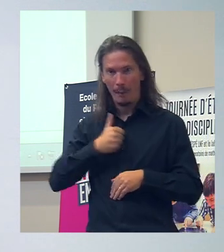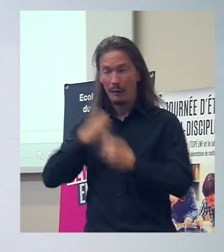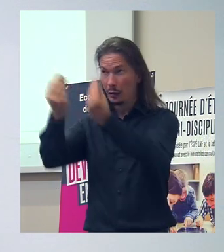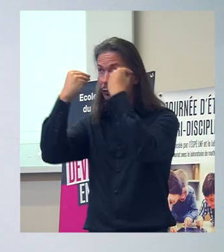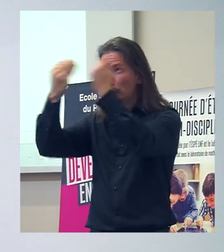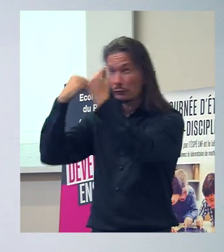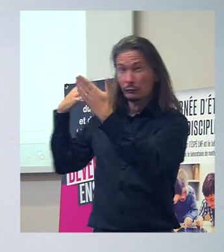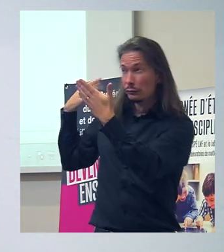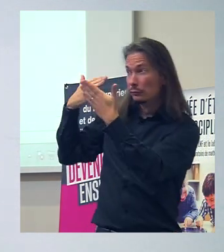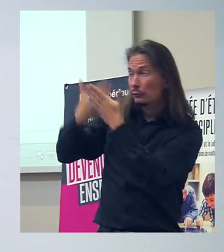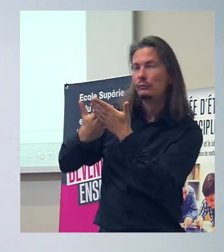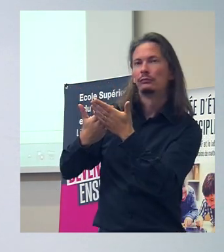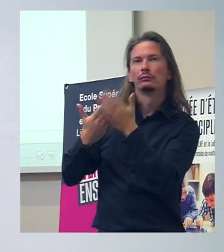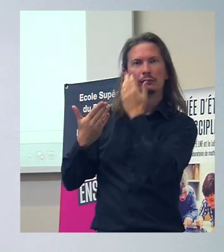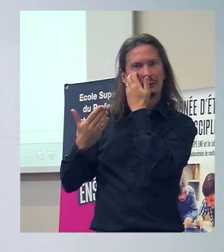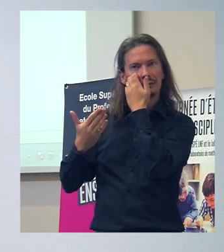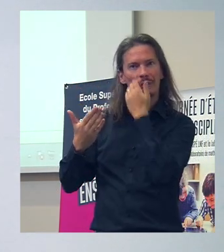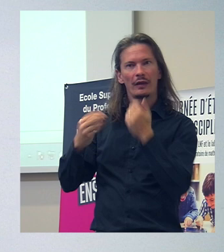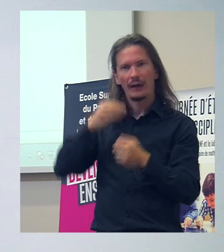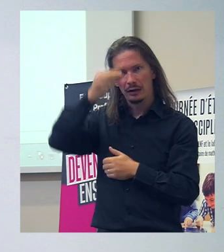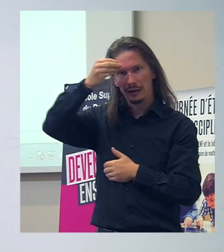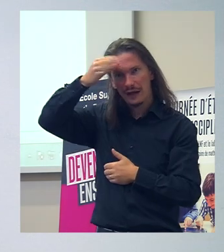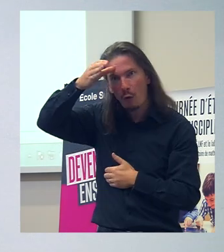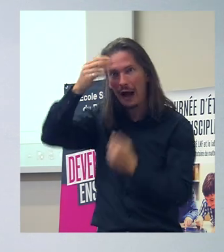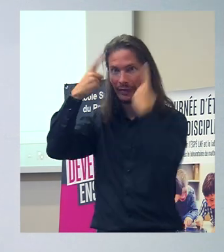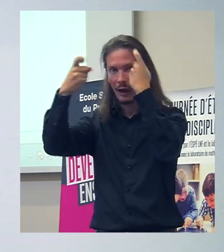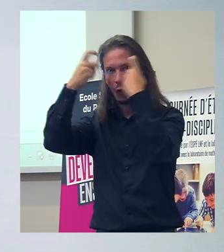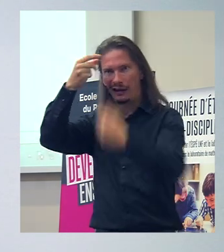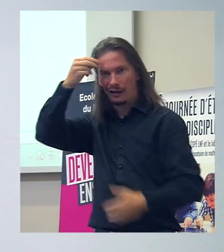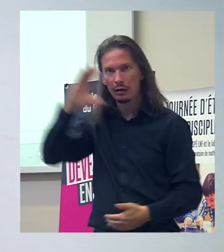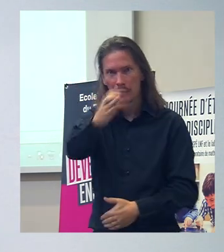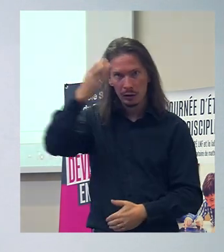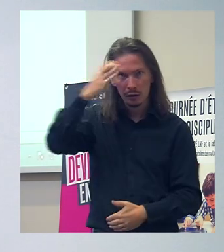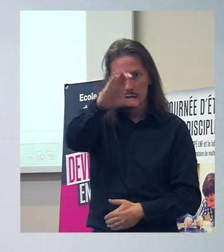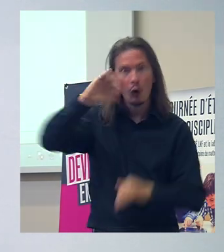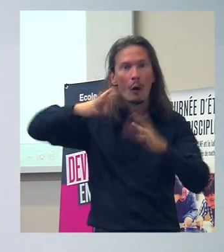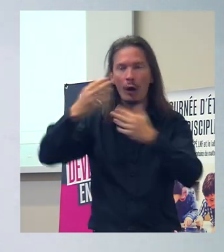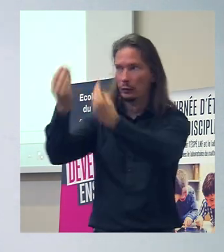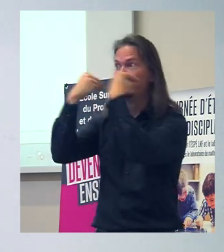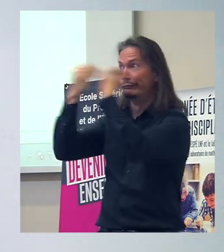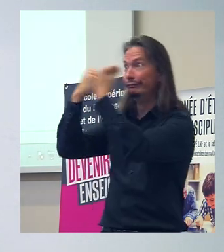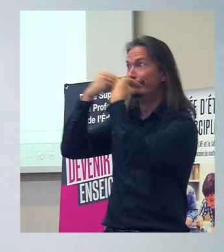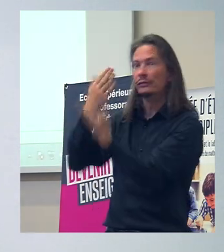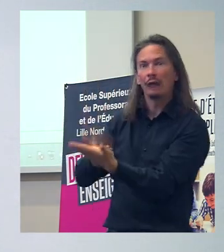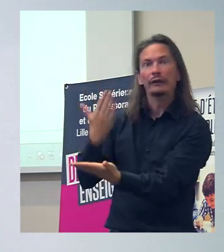tourne autour de la transmission de savoir théorique, c'est-à-dire de ce qui